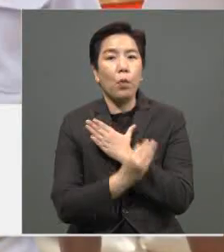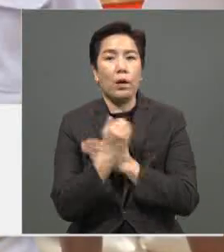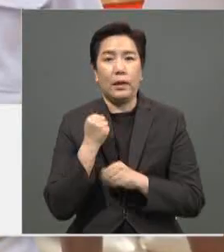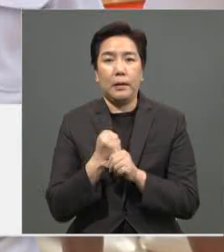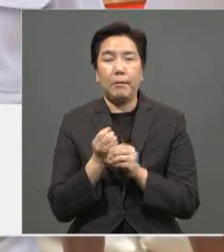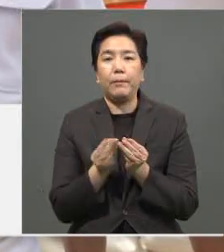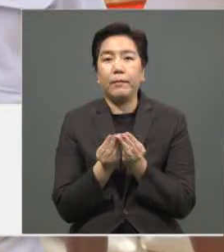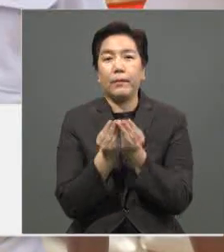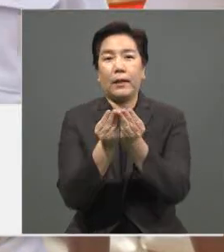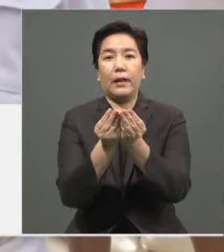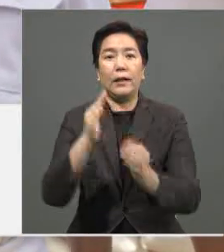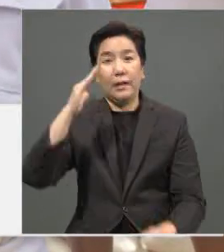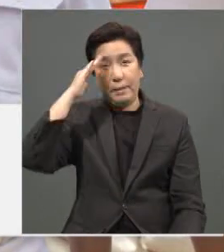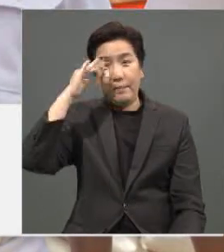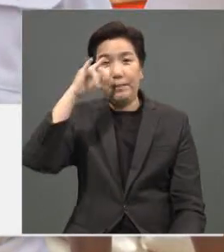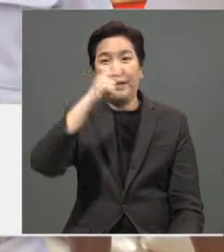แด่พระองค์ท่าน